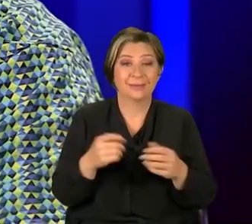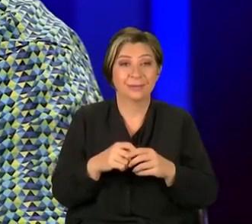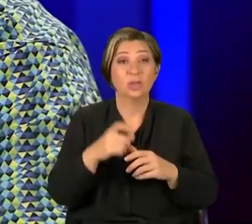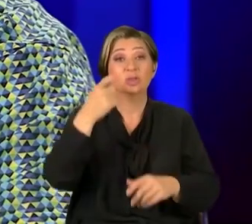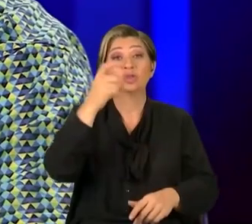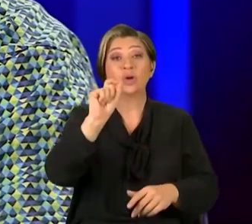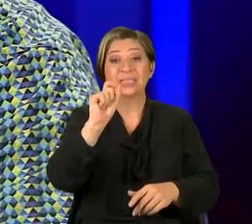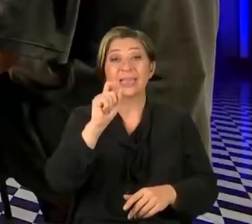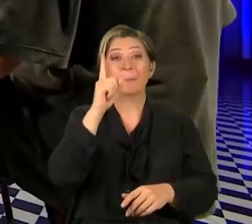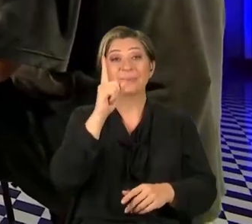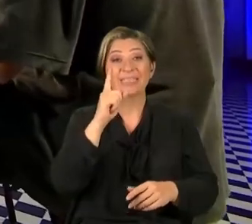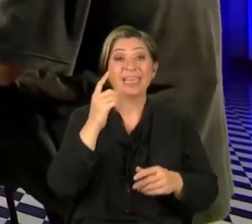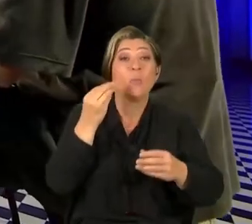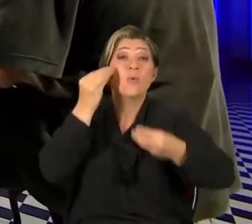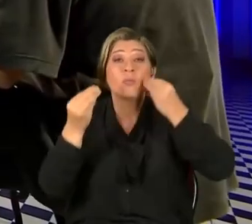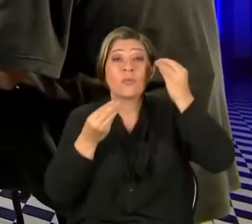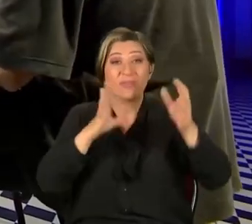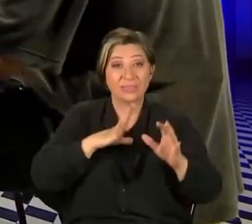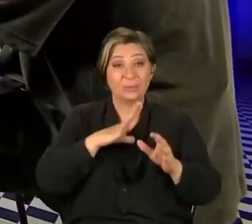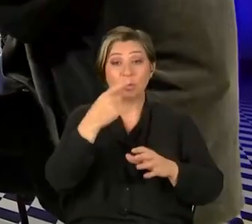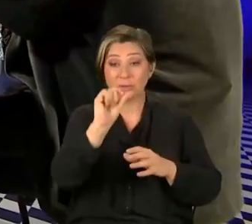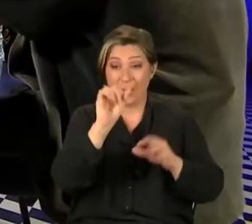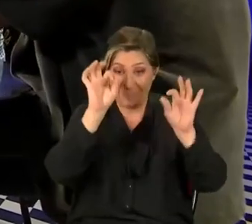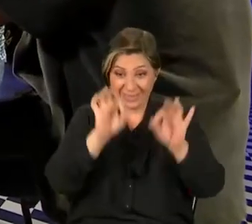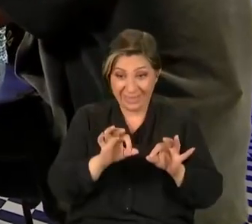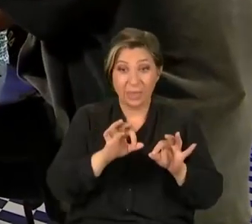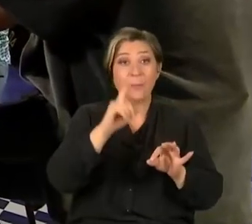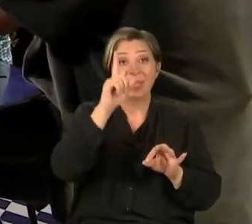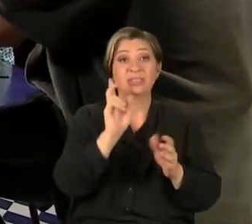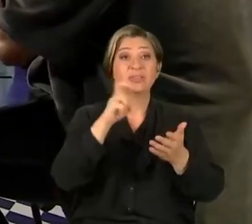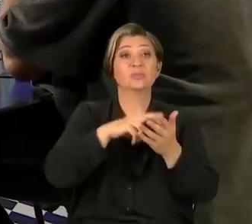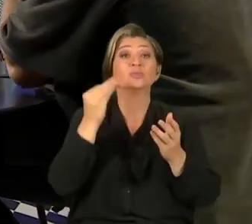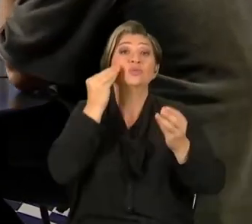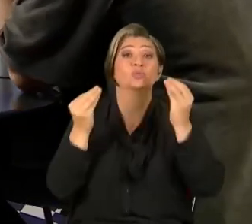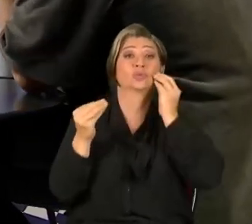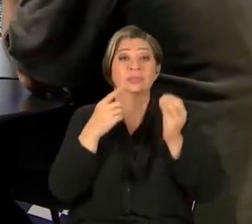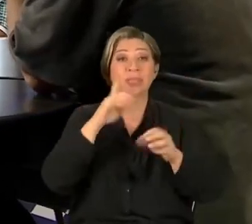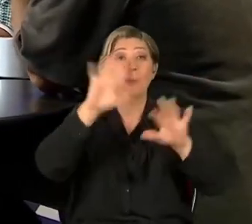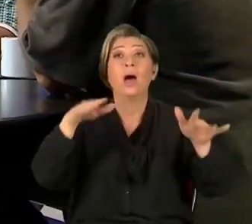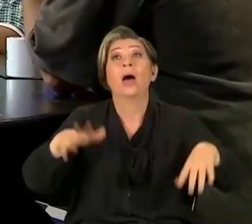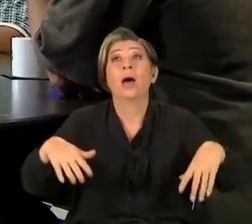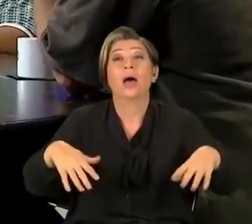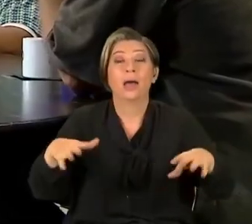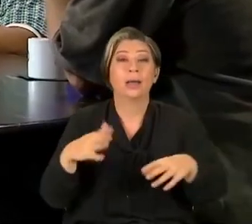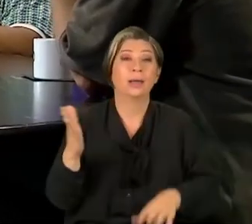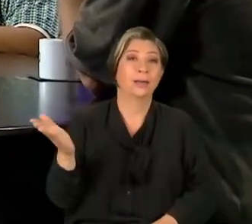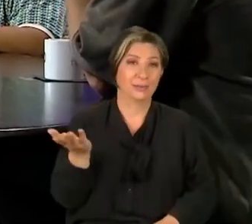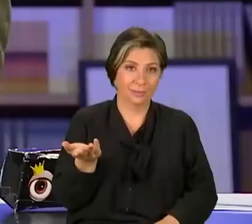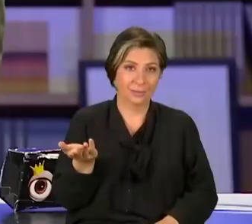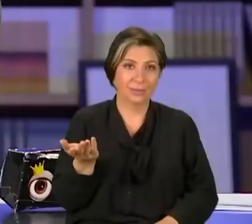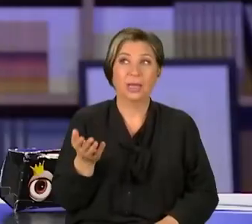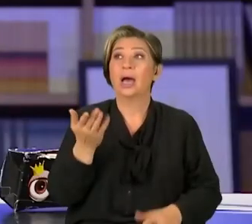90'larda bir cinsel devrimi yaşadık 90'ların başında birisi çıkıp da mumu deyince herkes yalan dedi